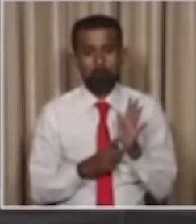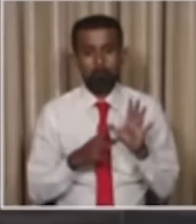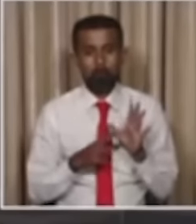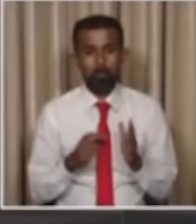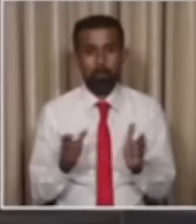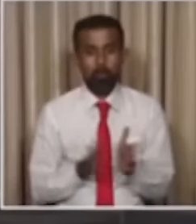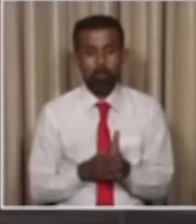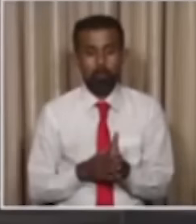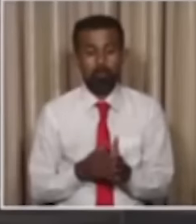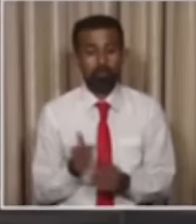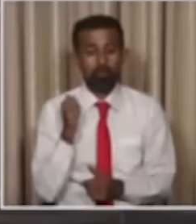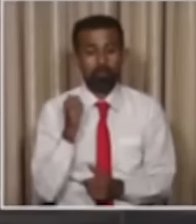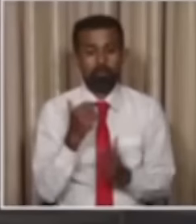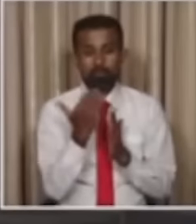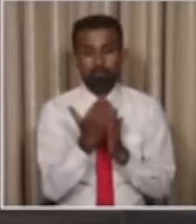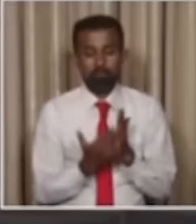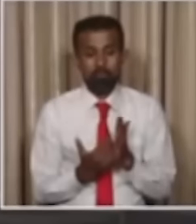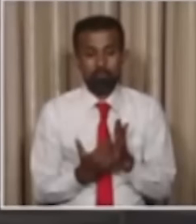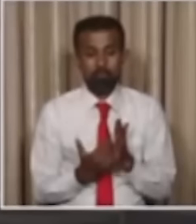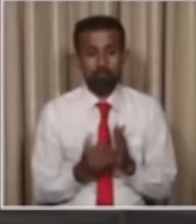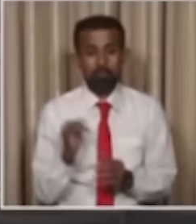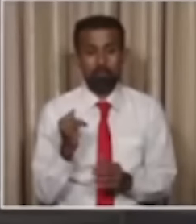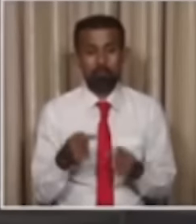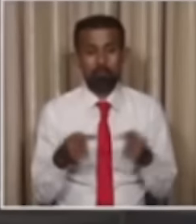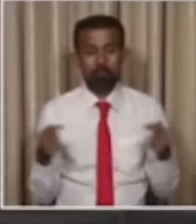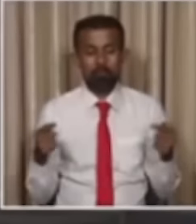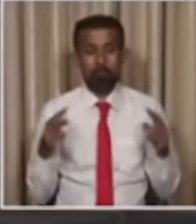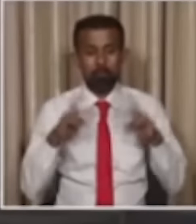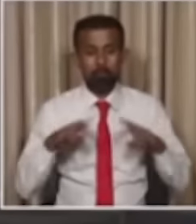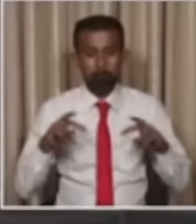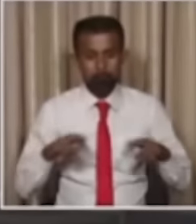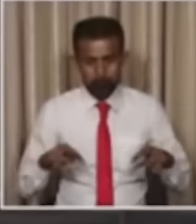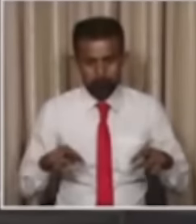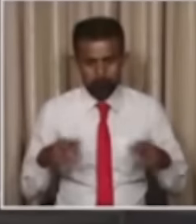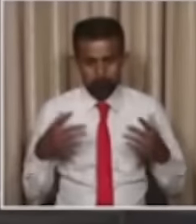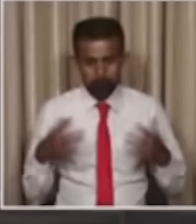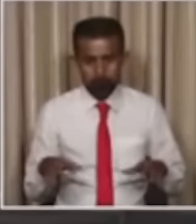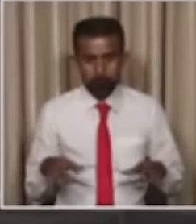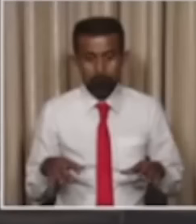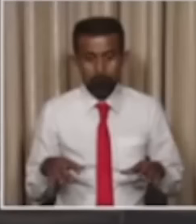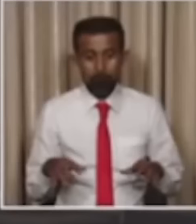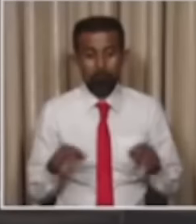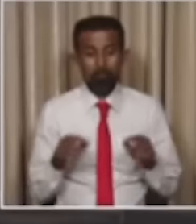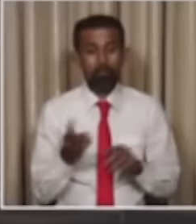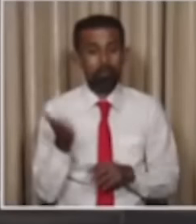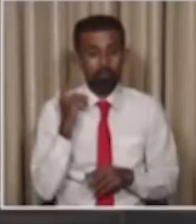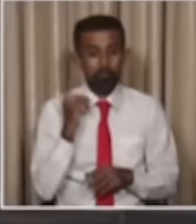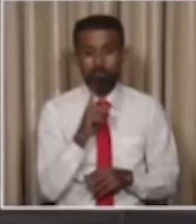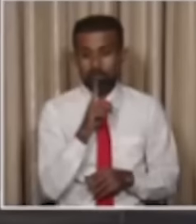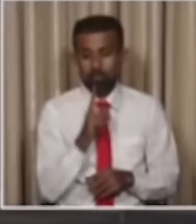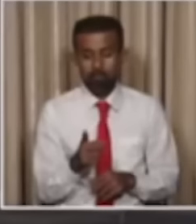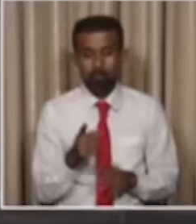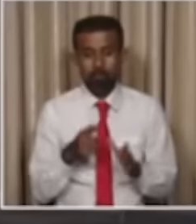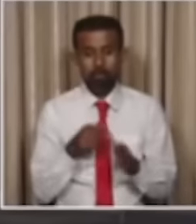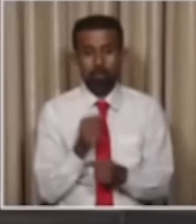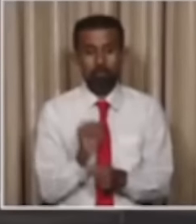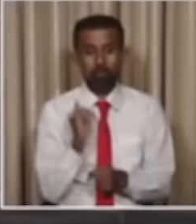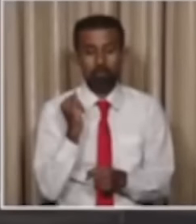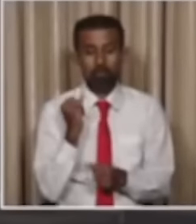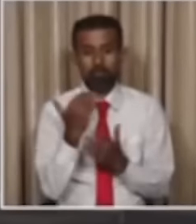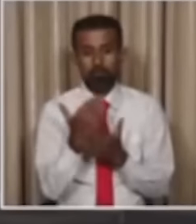වාර්තාවේ ඉහත කරුණු සම්බන්ධයෙන් එම නිලධාරීන්ට විරුද්ධව විමර්ශන සිදු කර උද්දෘත ගරු නීතිපතිතුමා වෙත